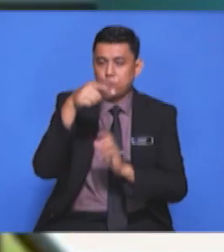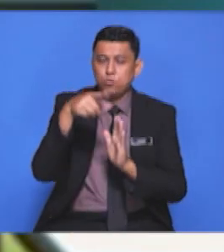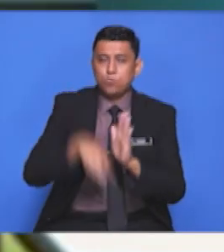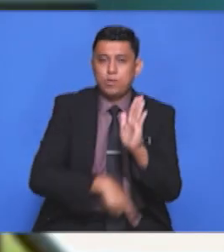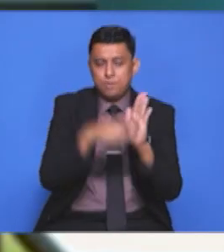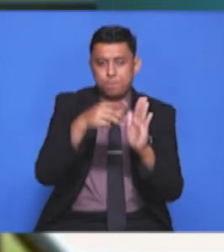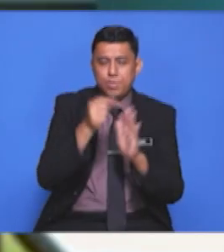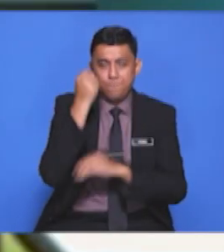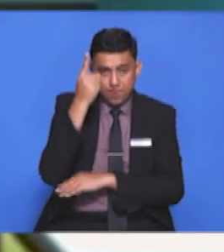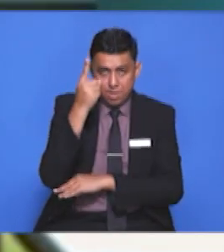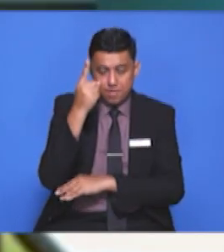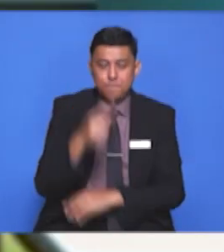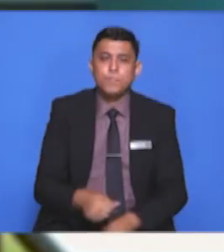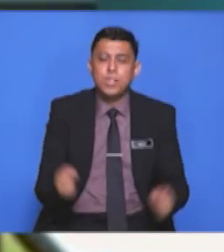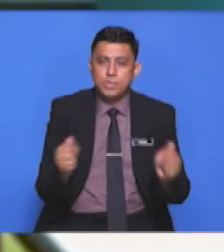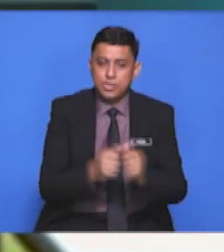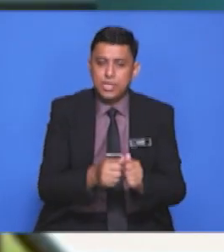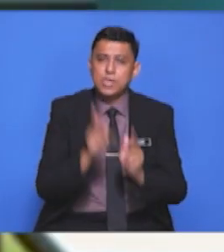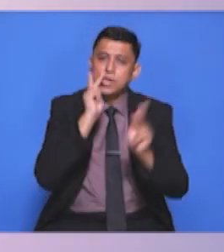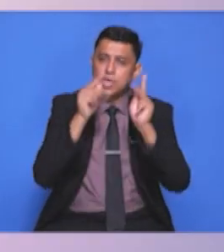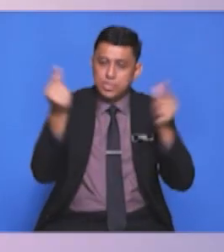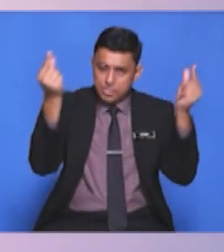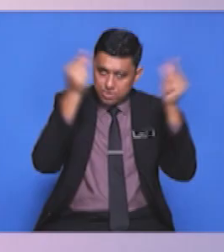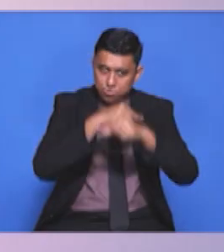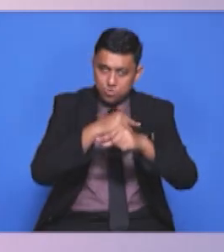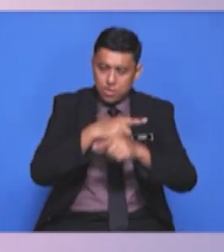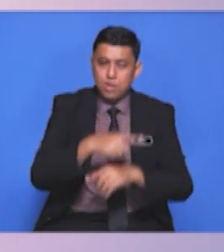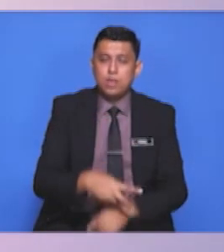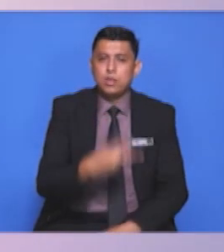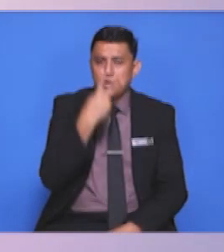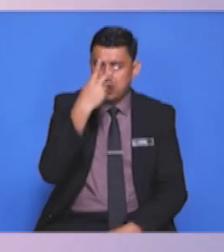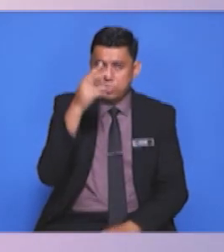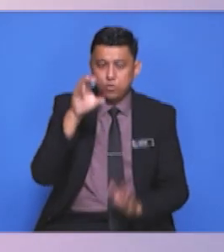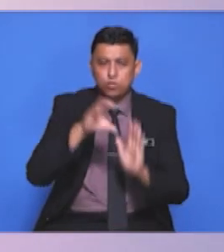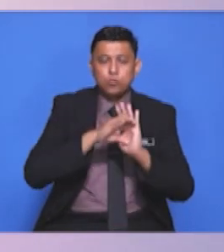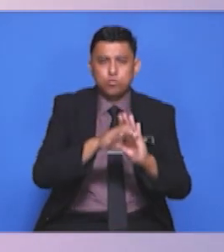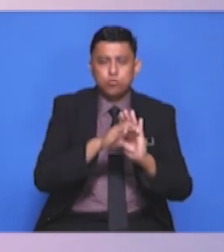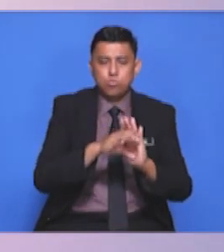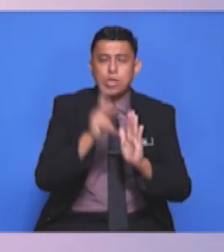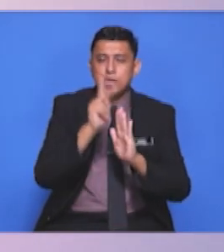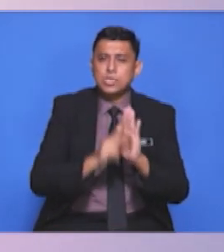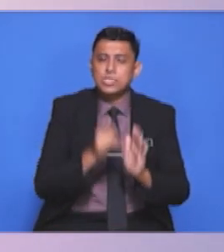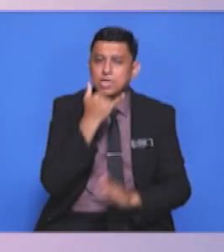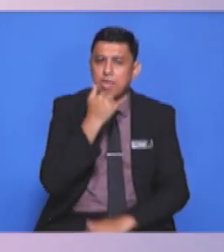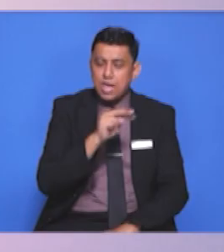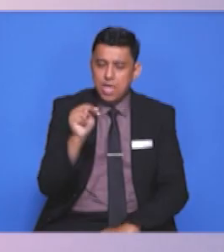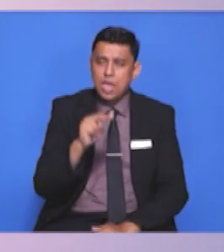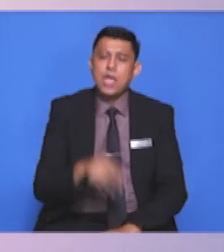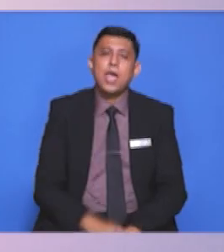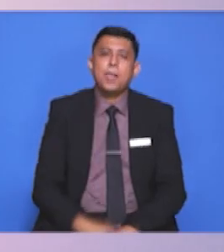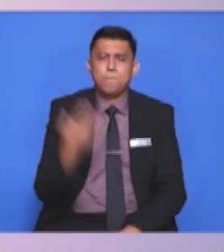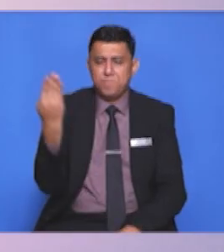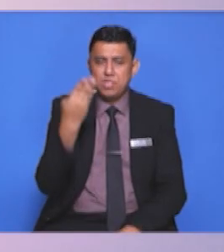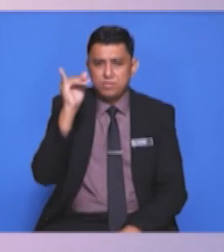paham konsep Ketegan the Ayo kita lihat contoh kesalahan umum Hai penggunaan